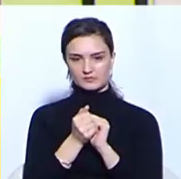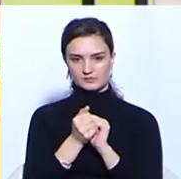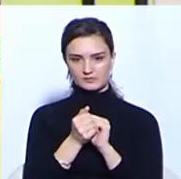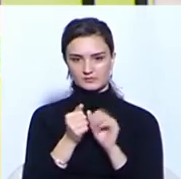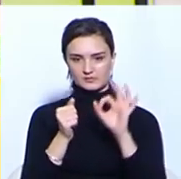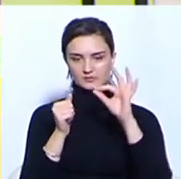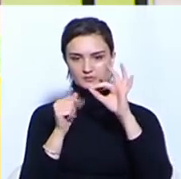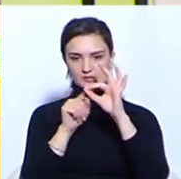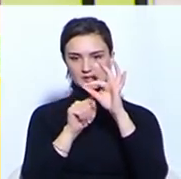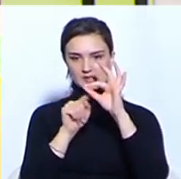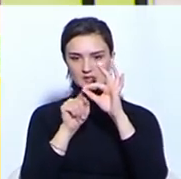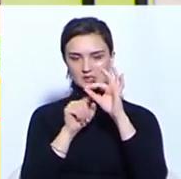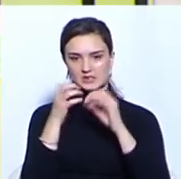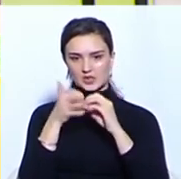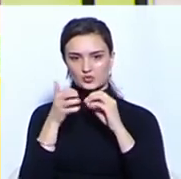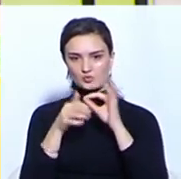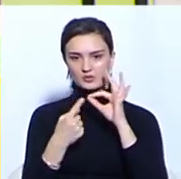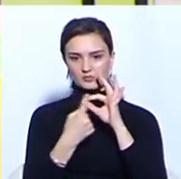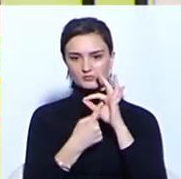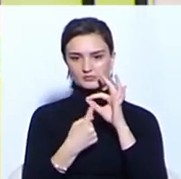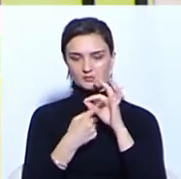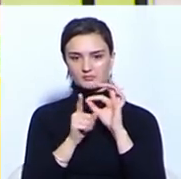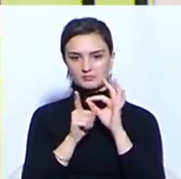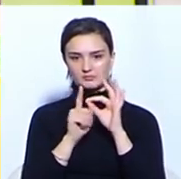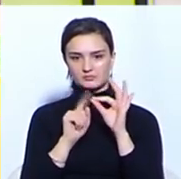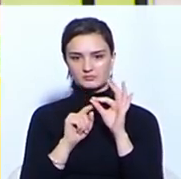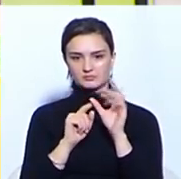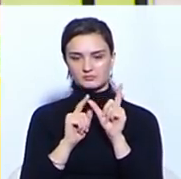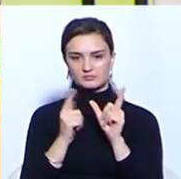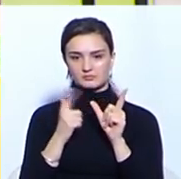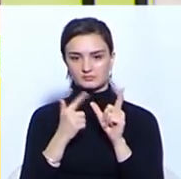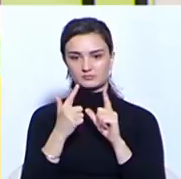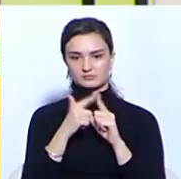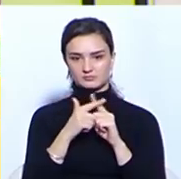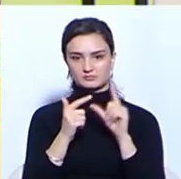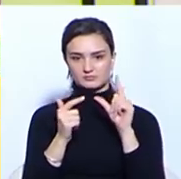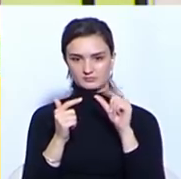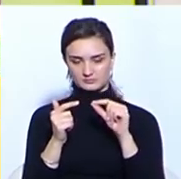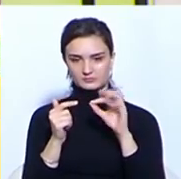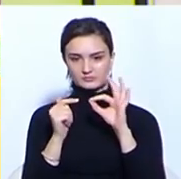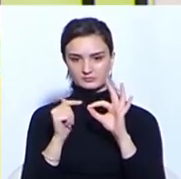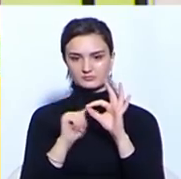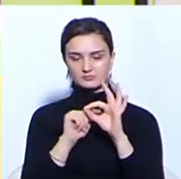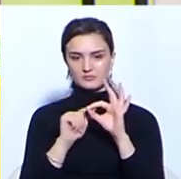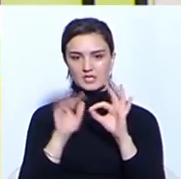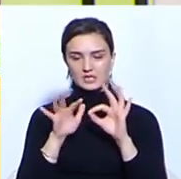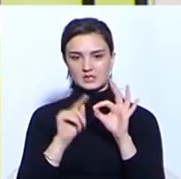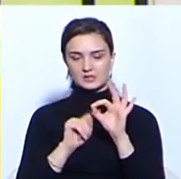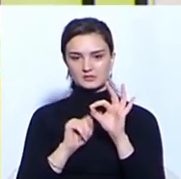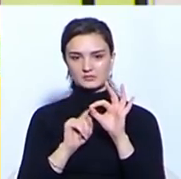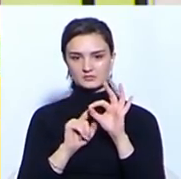აი ასეთი უნდა იყოს საშუალოდ აი ამ საჩვენებელი და ცერითითი შეერთებით მიღებული მოცულობა